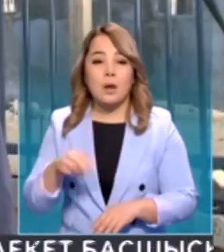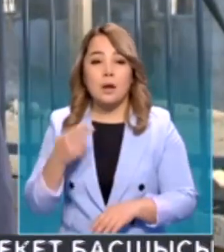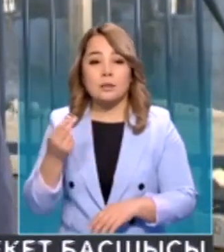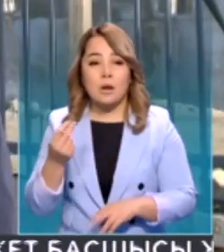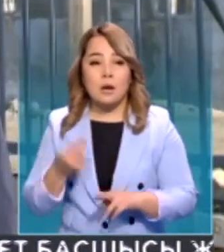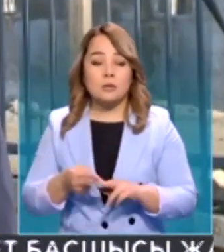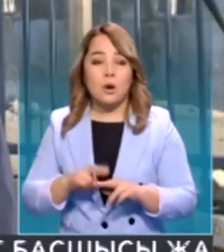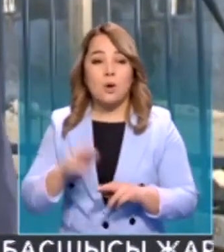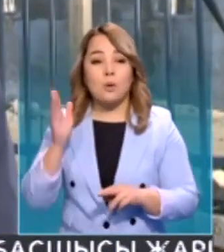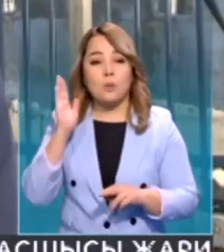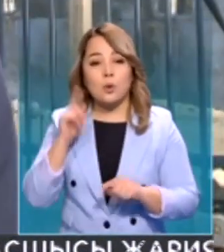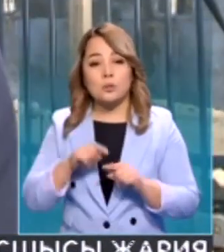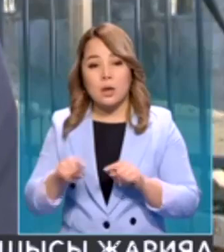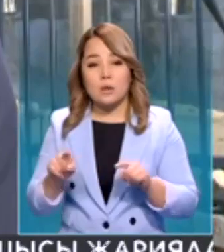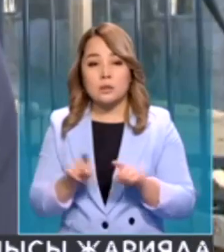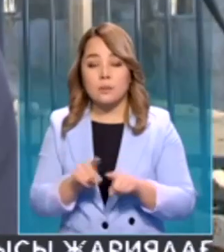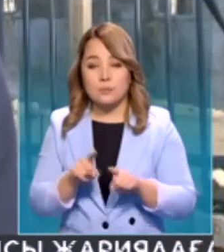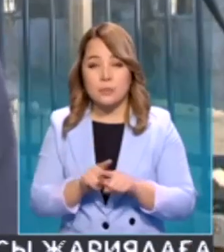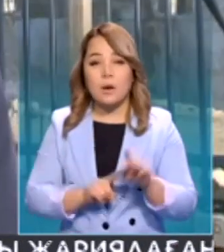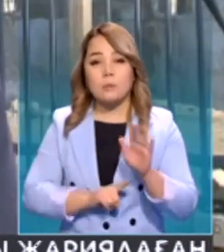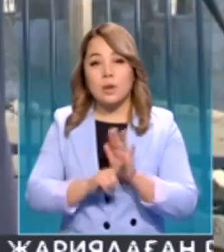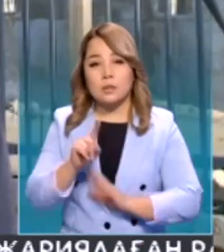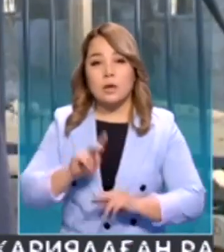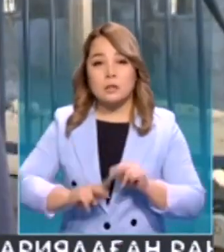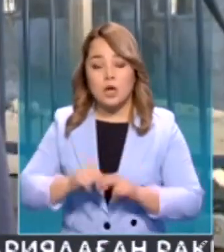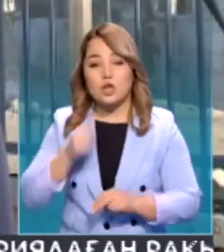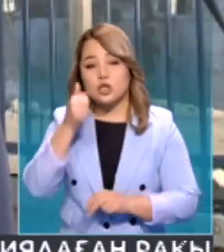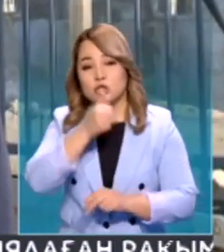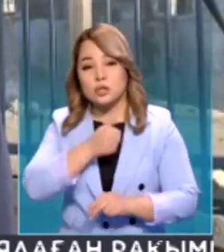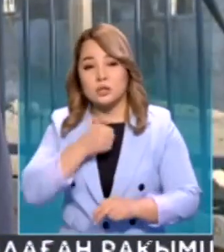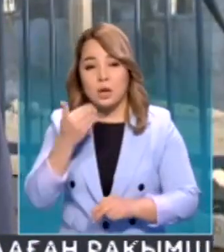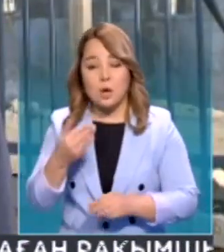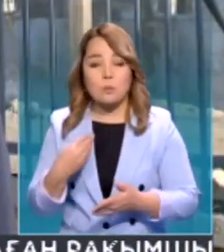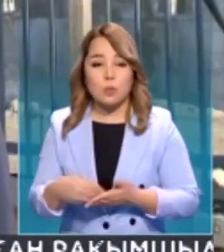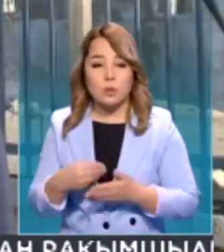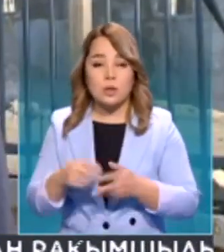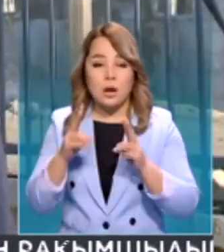миллиардтай теңгесі алдағы мына осы басталынып жатқан жылдың бюджетінде қаралған.